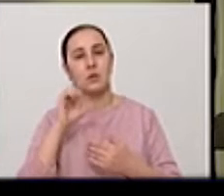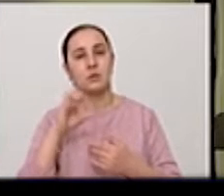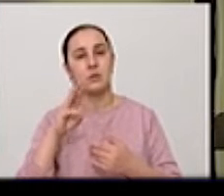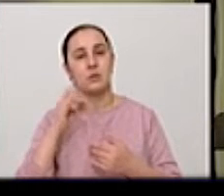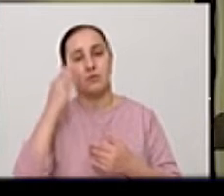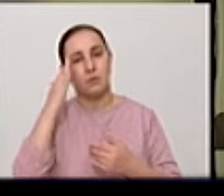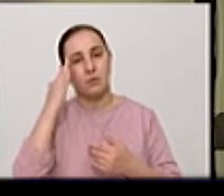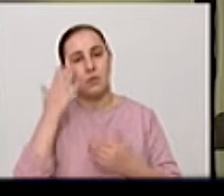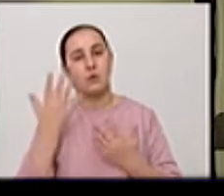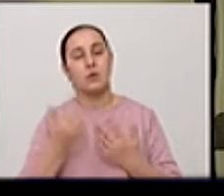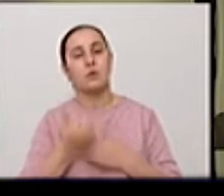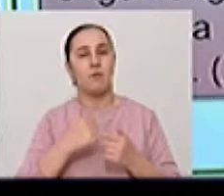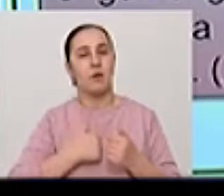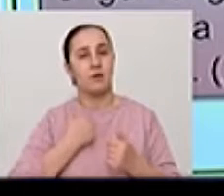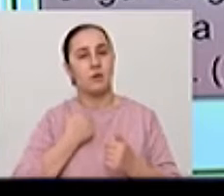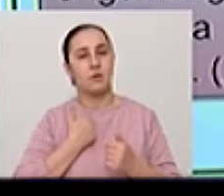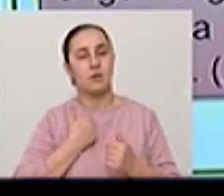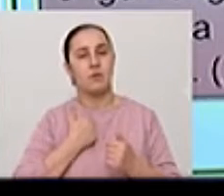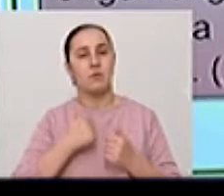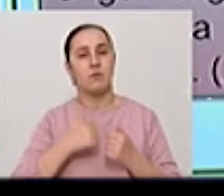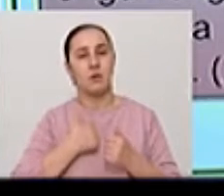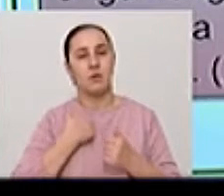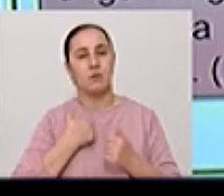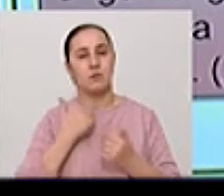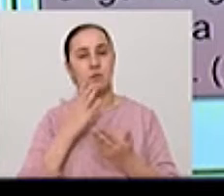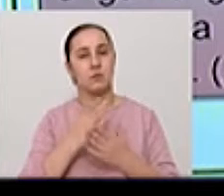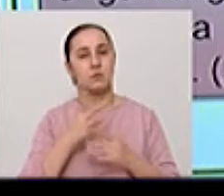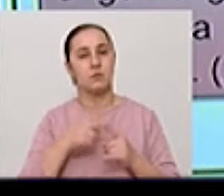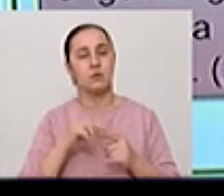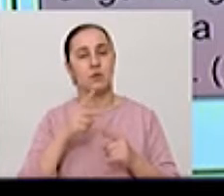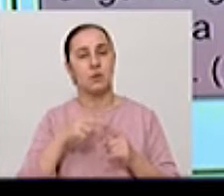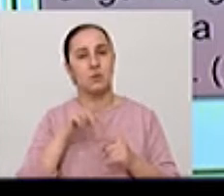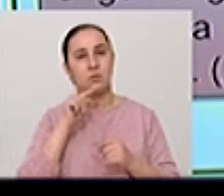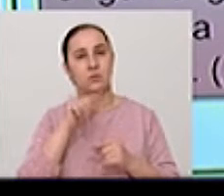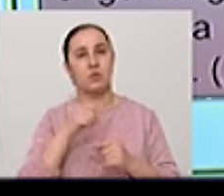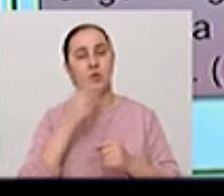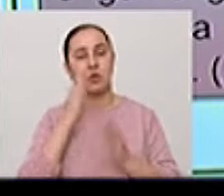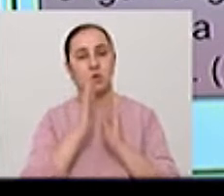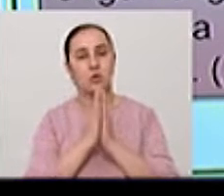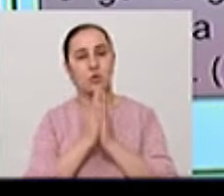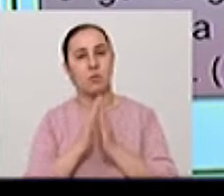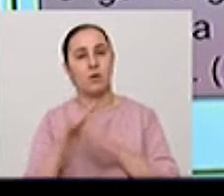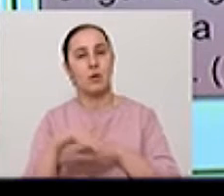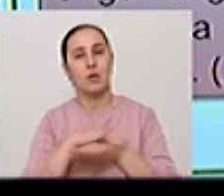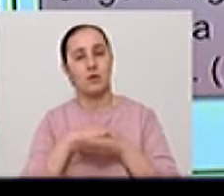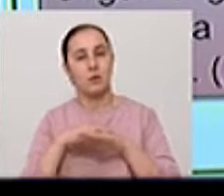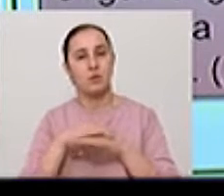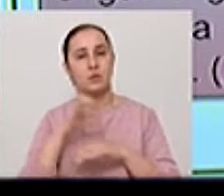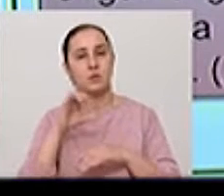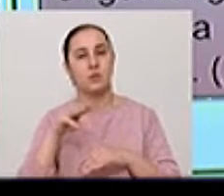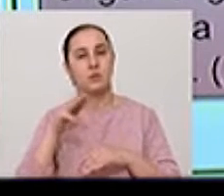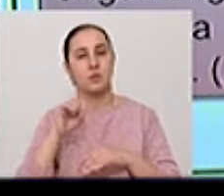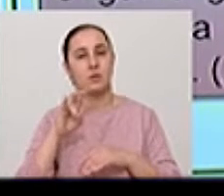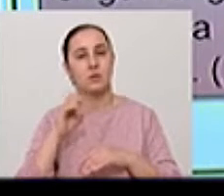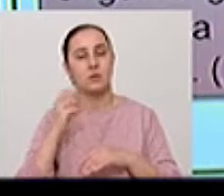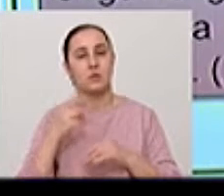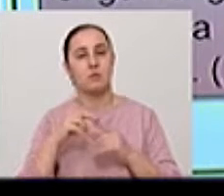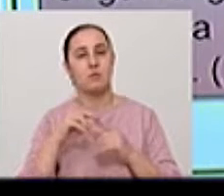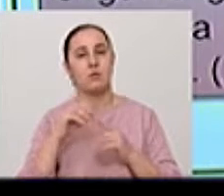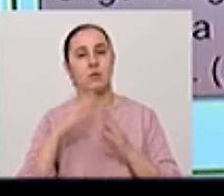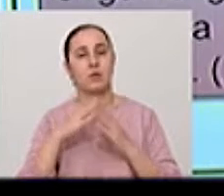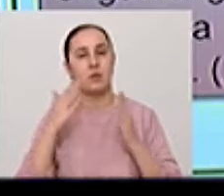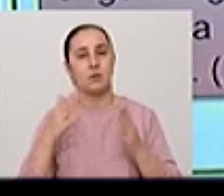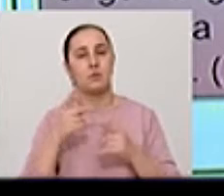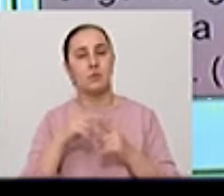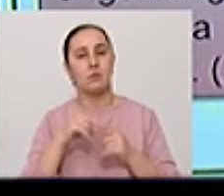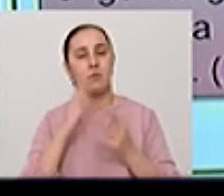qay darajaga ega ekanligini. Faxrlansak arziydigan ana shunday kitob xalqaro stansiyasining, xalqaro kenglik